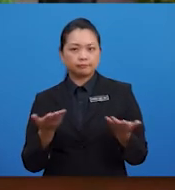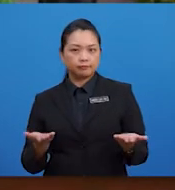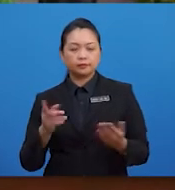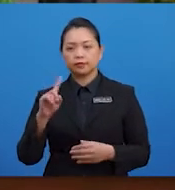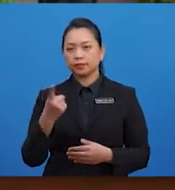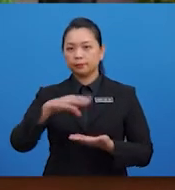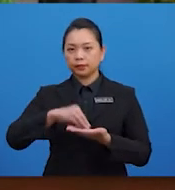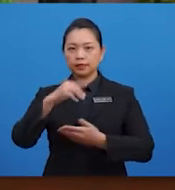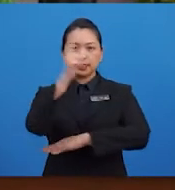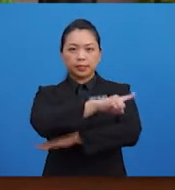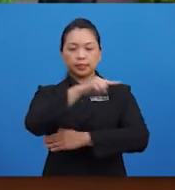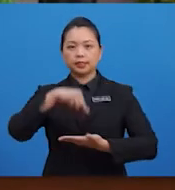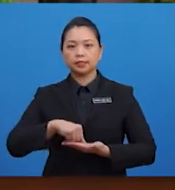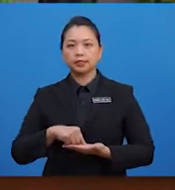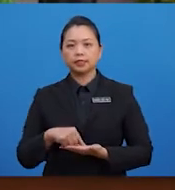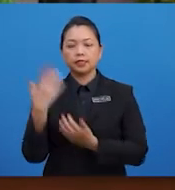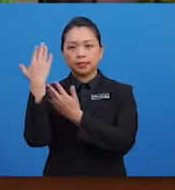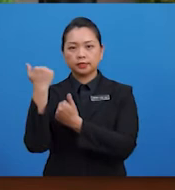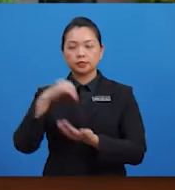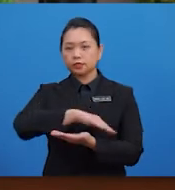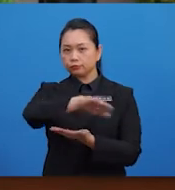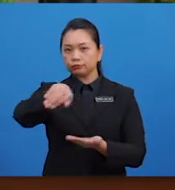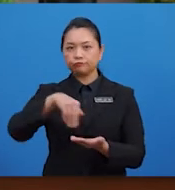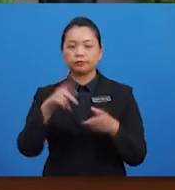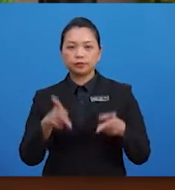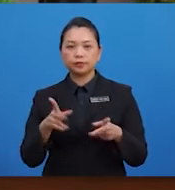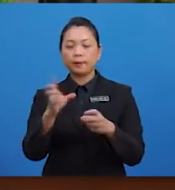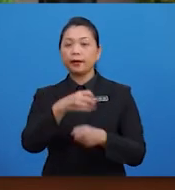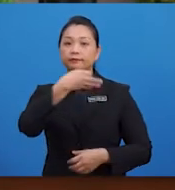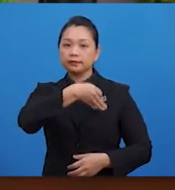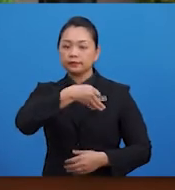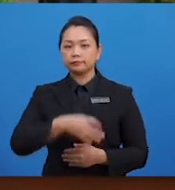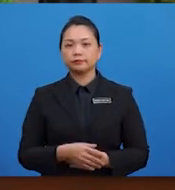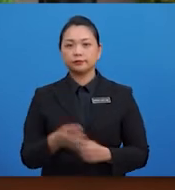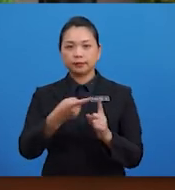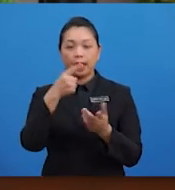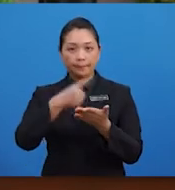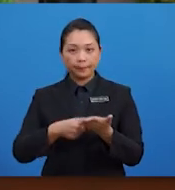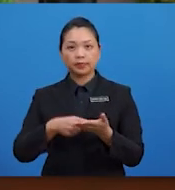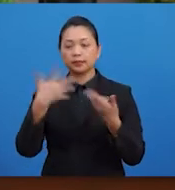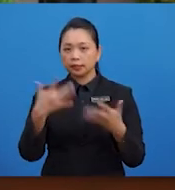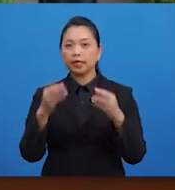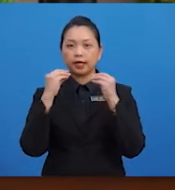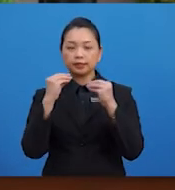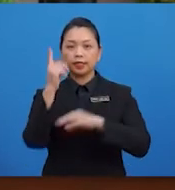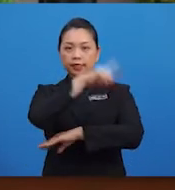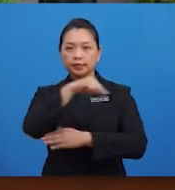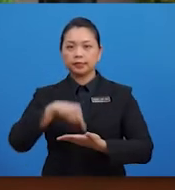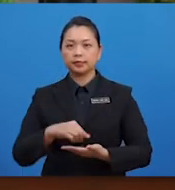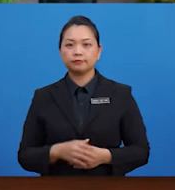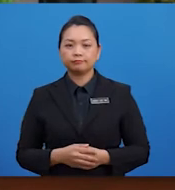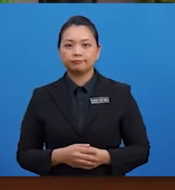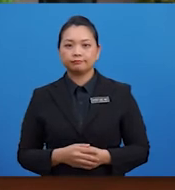Sekian sahaja pembelajaran pada hari ini. Semoga semua pelajar mendapat manfaat dari apa yang telah diajar pada hari